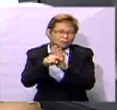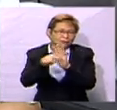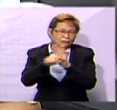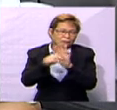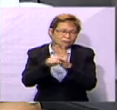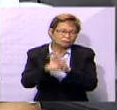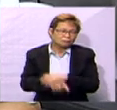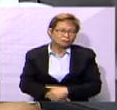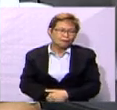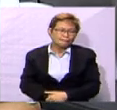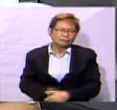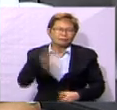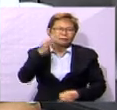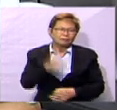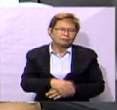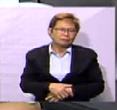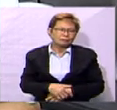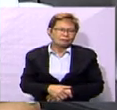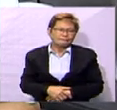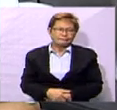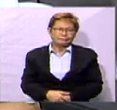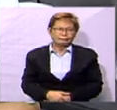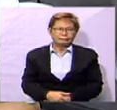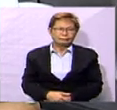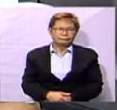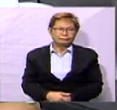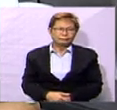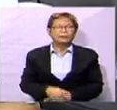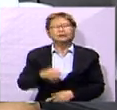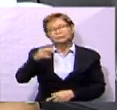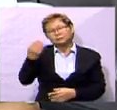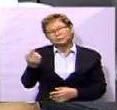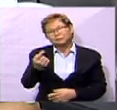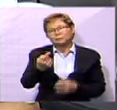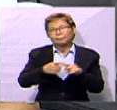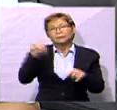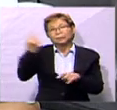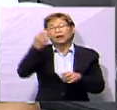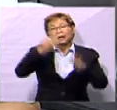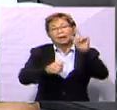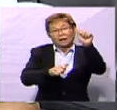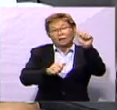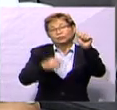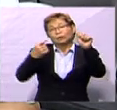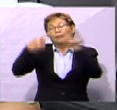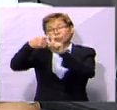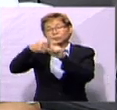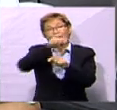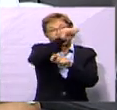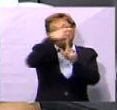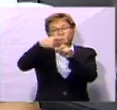negatif ya tapi selalunya kalau a tu dah positif B tu positif